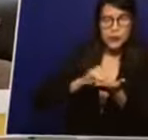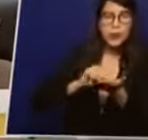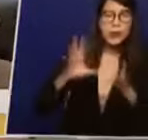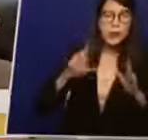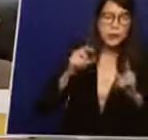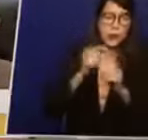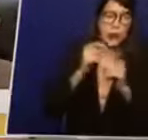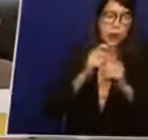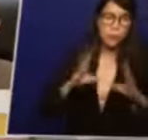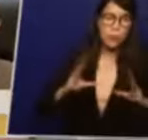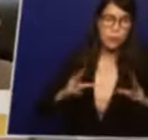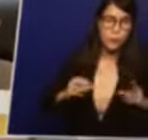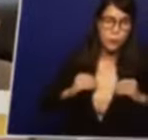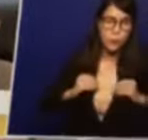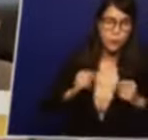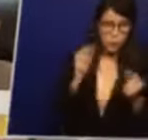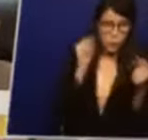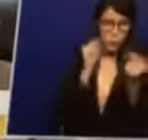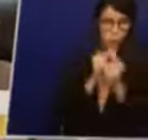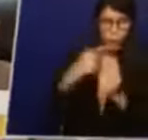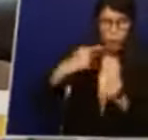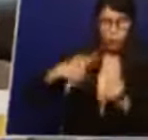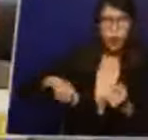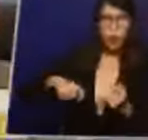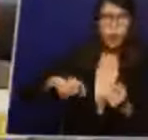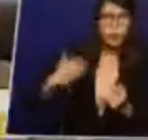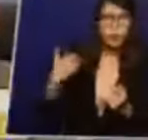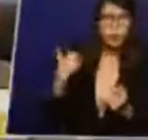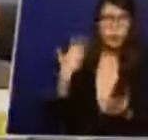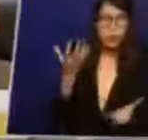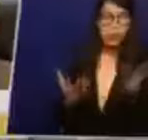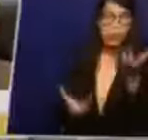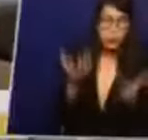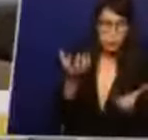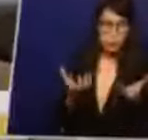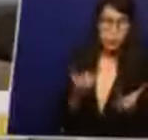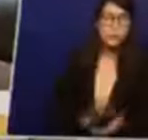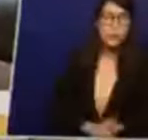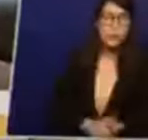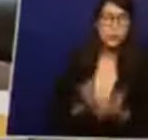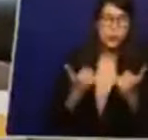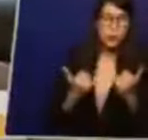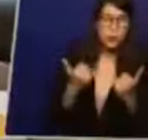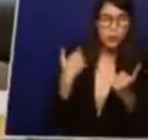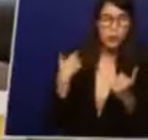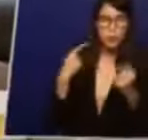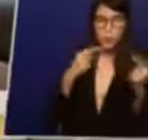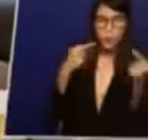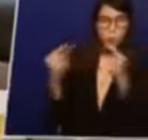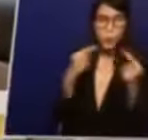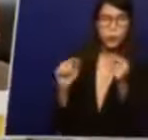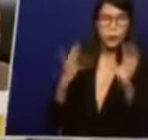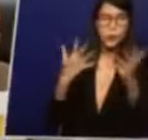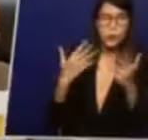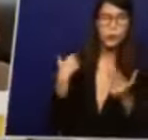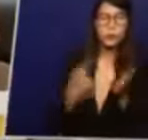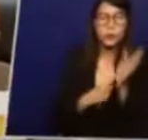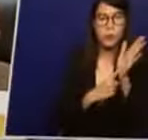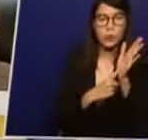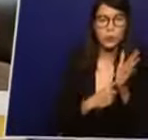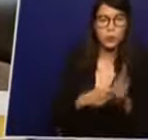คะต่อศาลรัฐธรรมนูญด้วยตัวเองซึ่งดิฉันเห็นว่าเป็นใบเสร็จที่ดีที่สุดไม่มีข้อโต้แย้งใดๆทั้งสิ้นยกเว้น